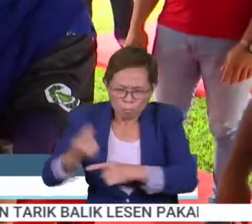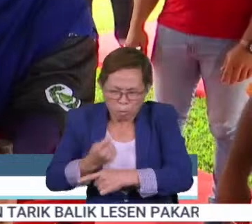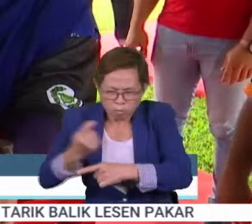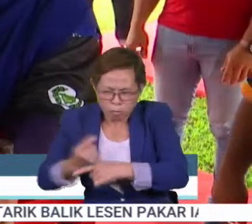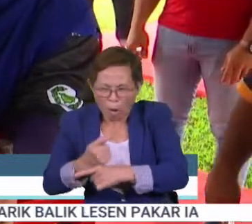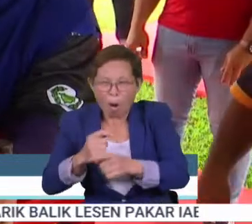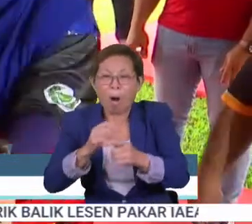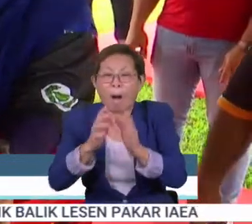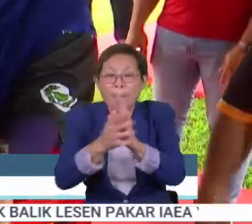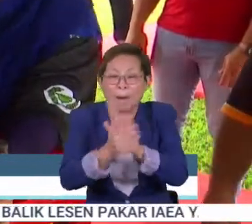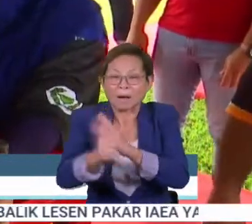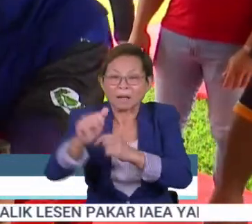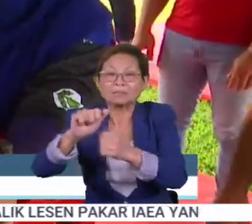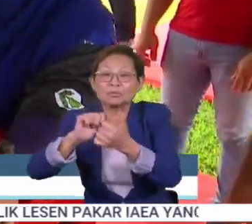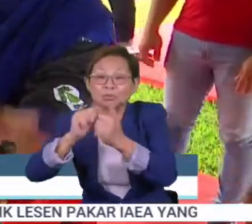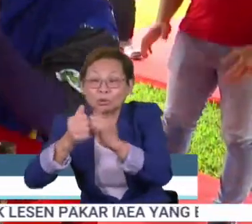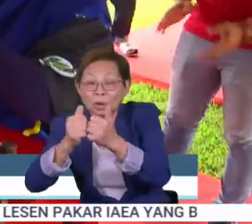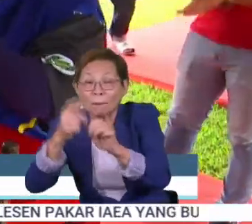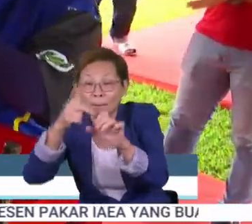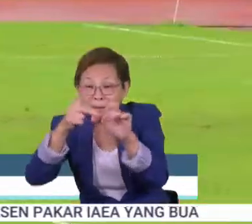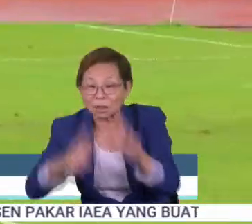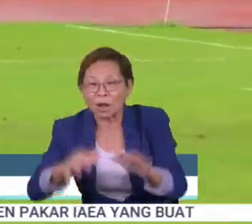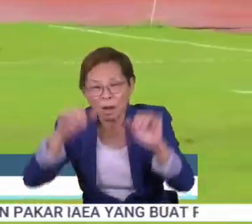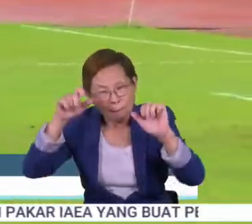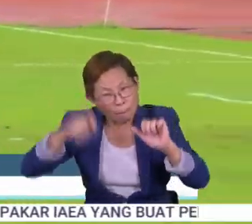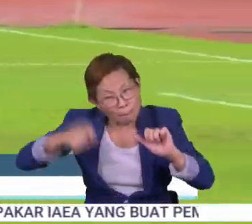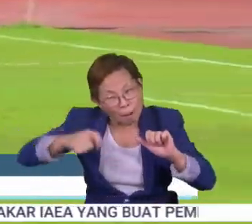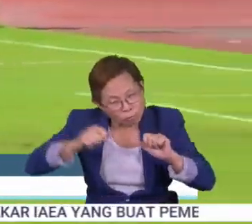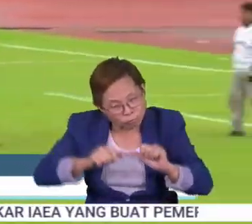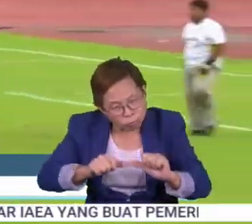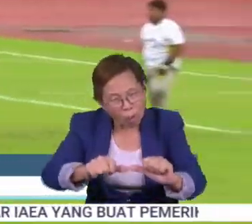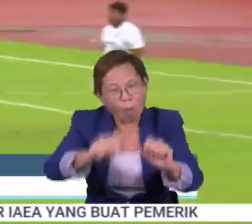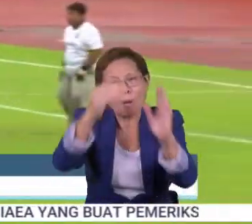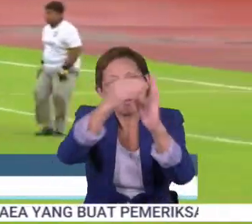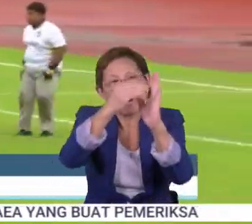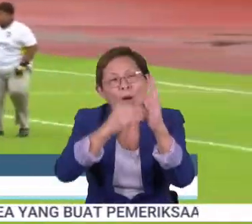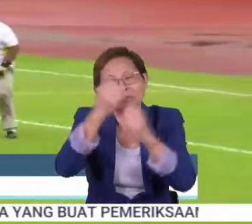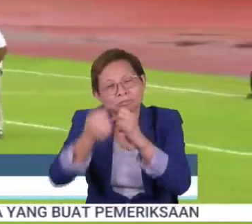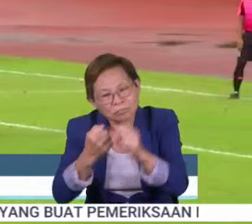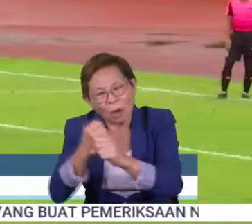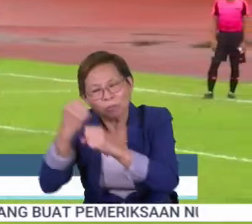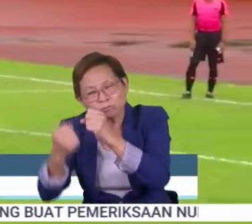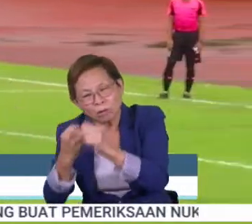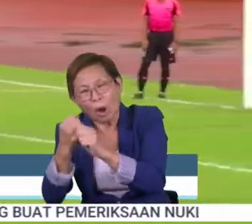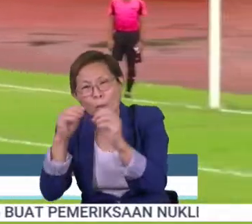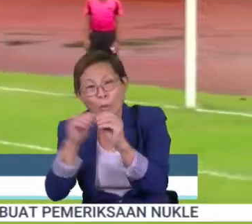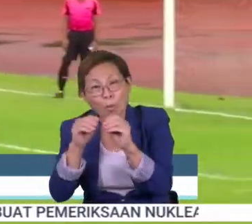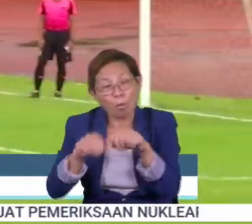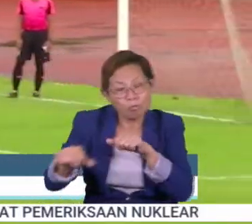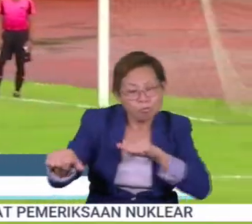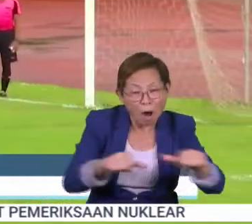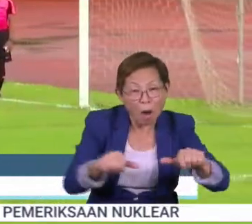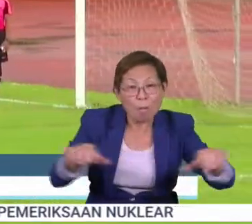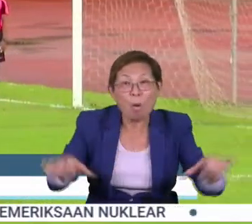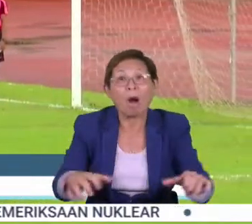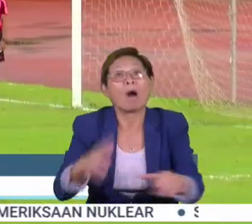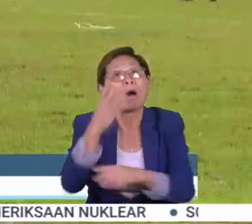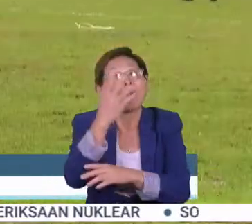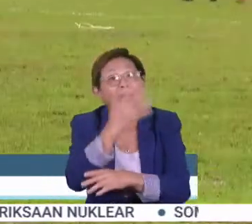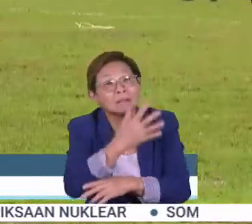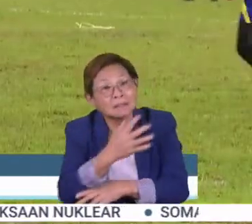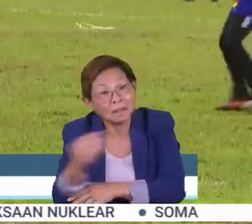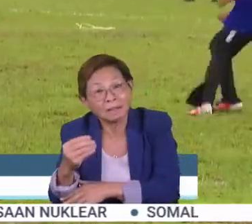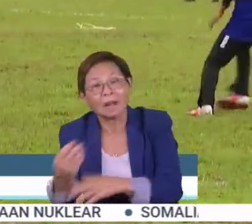bakat sukan peserta terlibat. Ia perlu diteruskan sebagai acara tahunan dengan lebih banyak aktiviti dilaksanakan